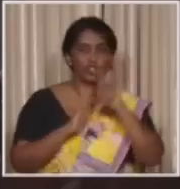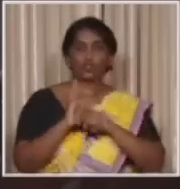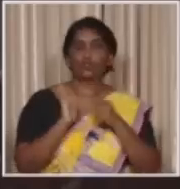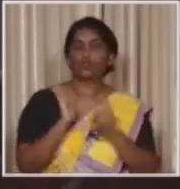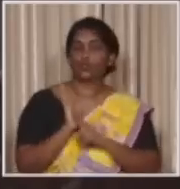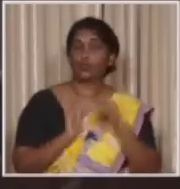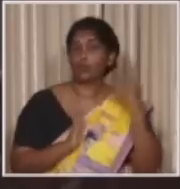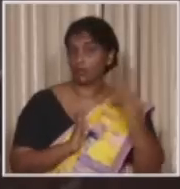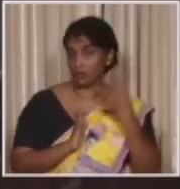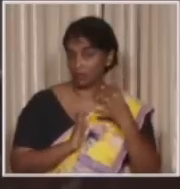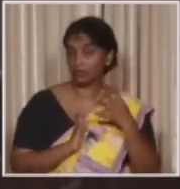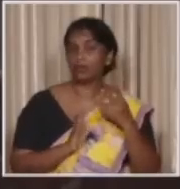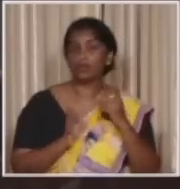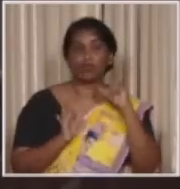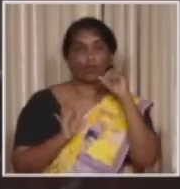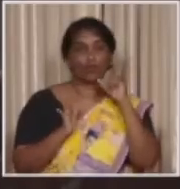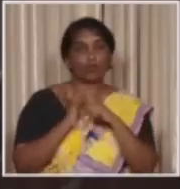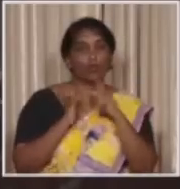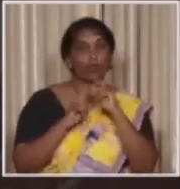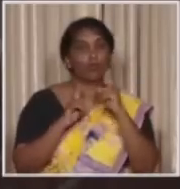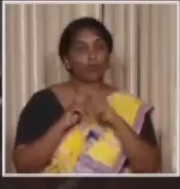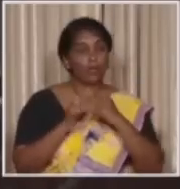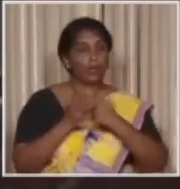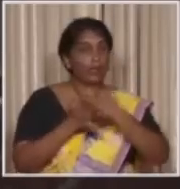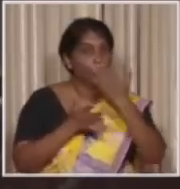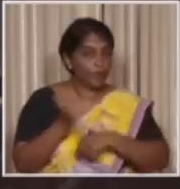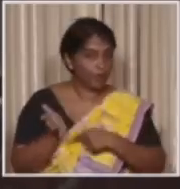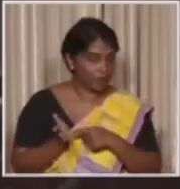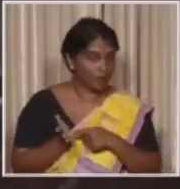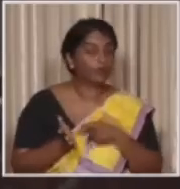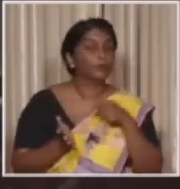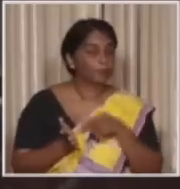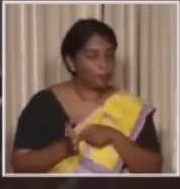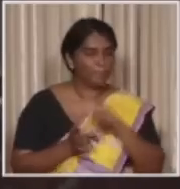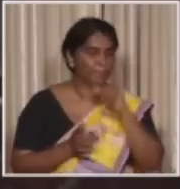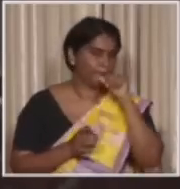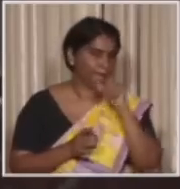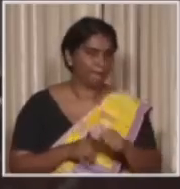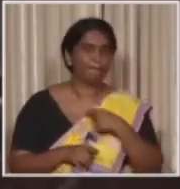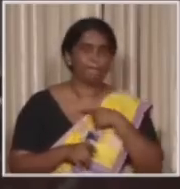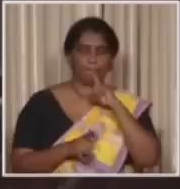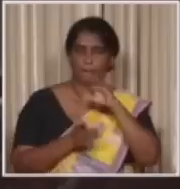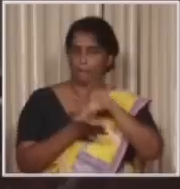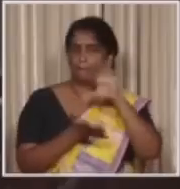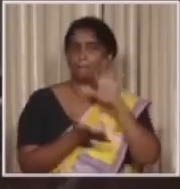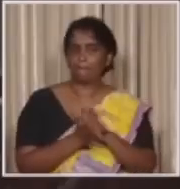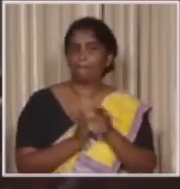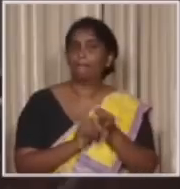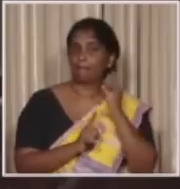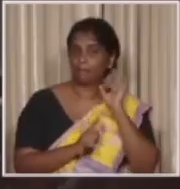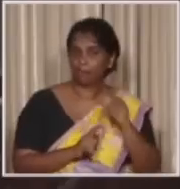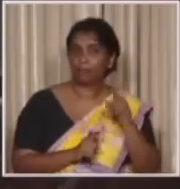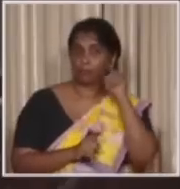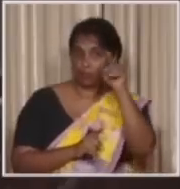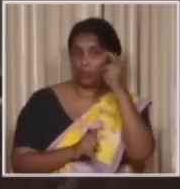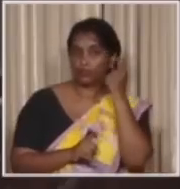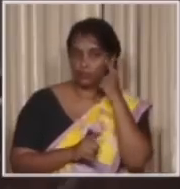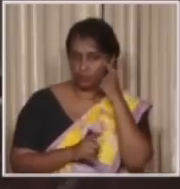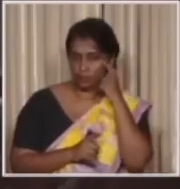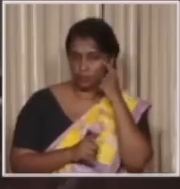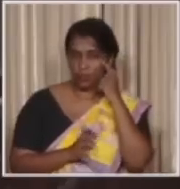මාසේ 4 වෙනිදා කෝප් කමිටුවේ මිනිට් එක. අපි මේකෙදි ඉතාම පැහැදිලිව තීරණයක් ගත්ත සභාපතිතුමනි ඔබතුමා